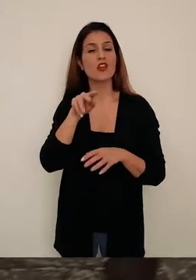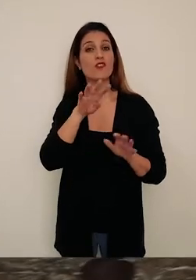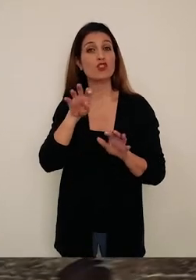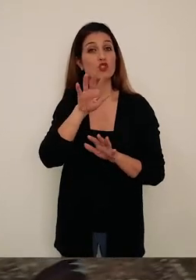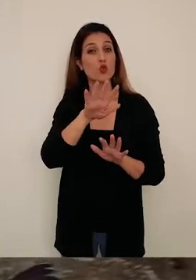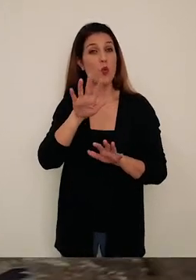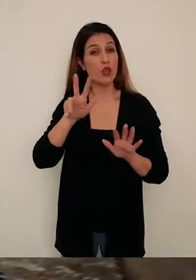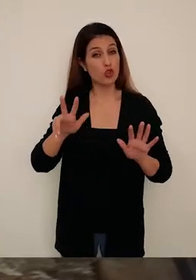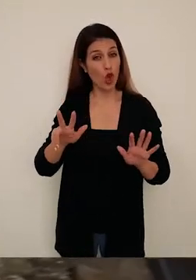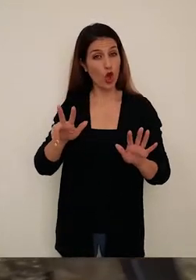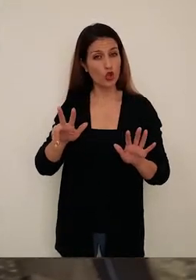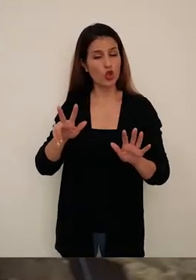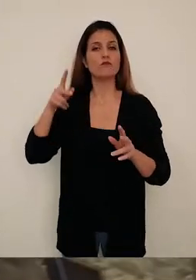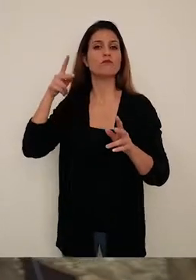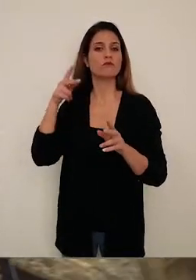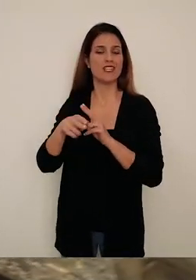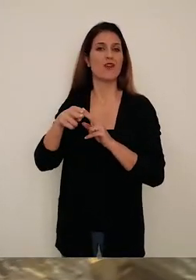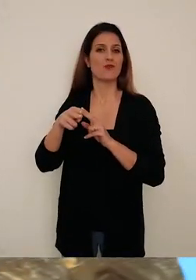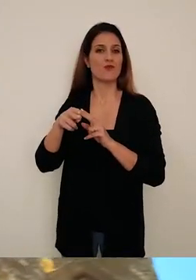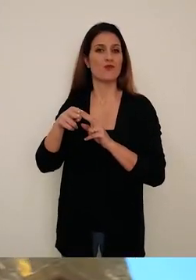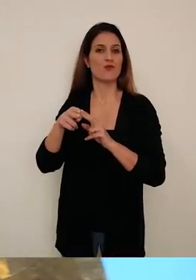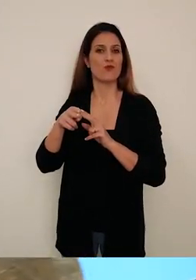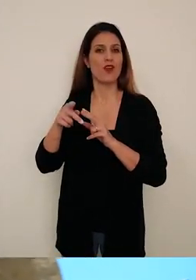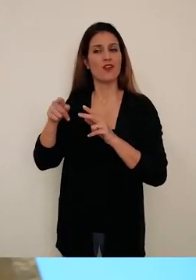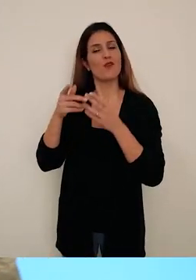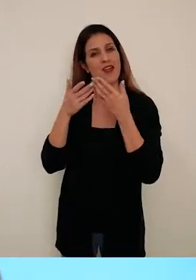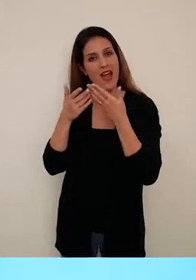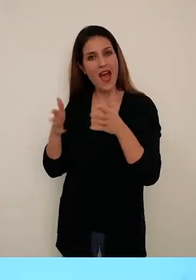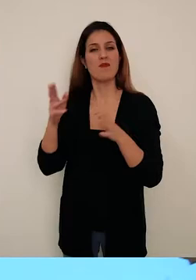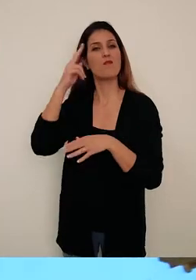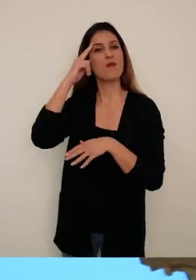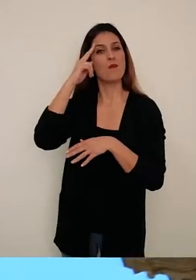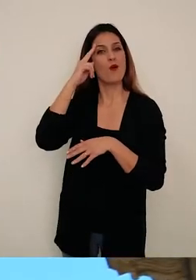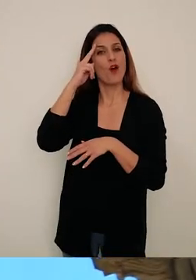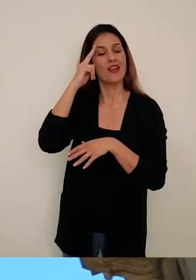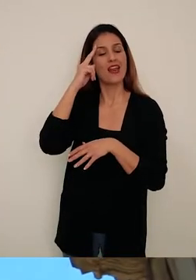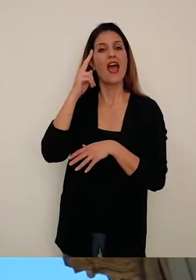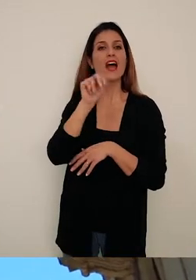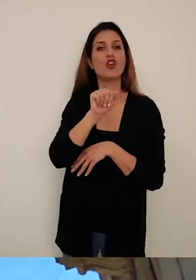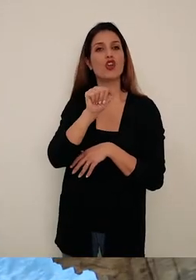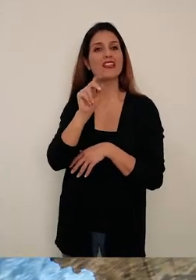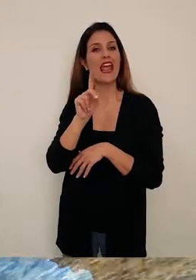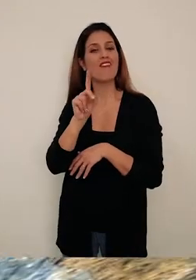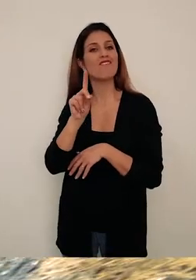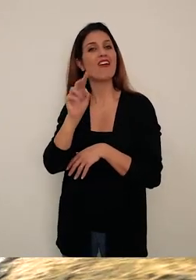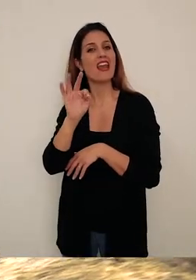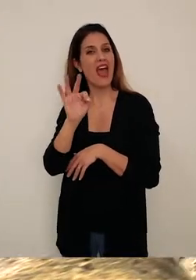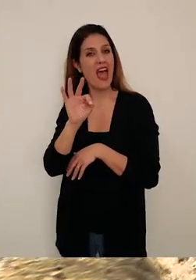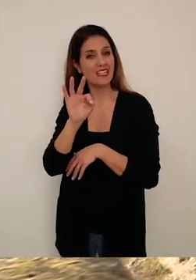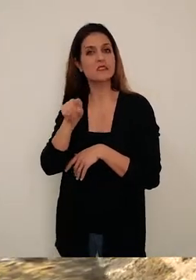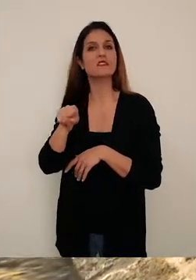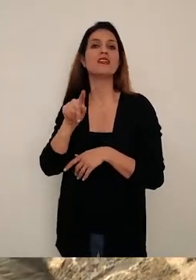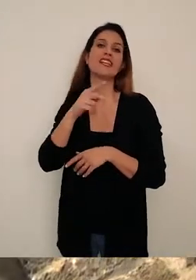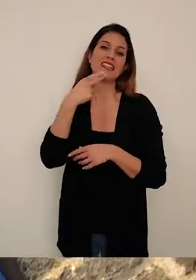luglio 1958 lo inaugurò alla memoria di Antonio De Ferraris, detto il Galateo, la più importante